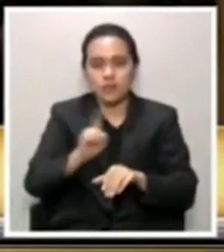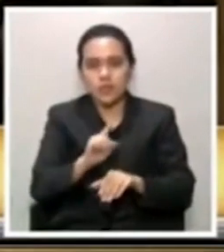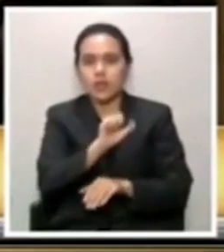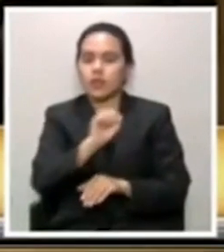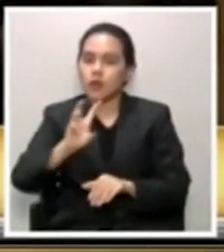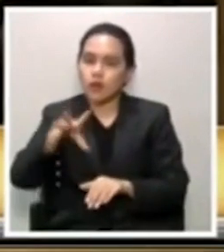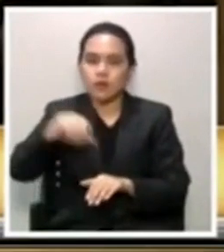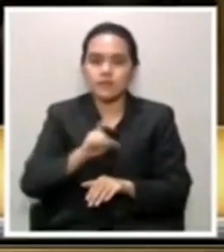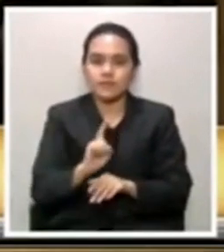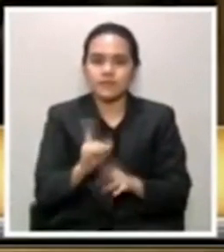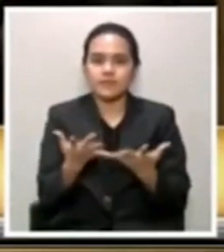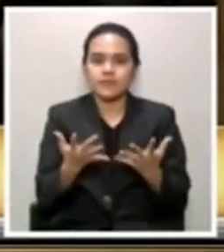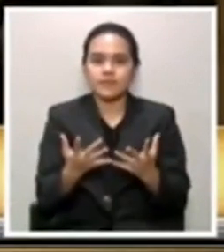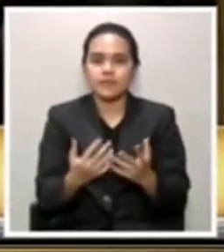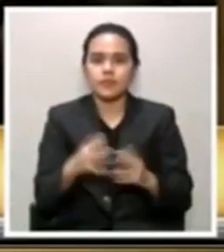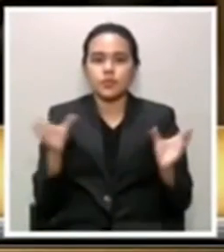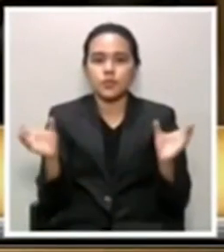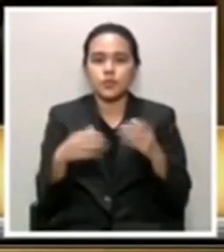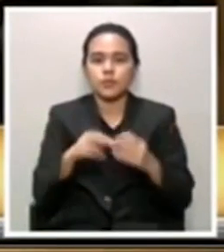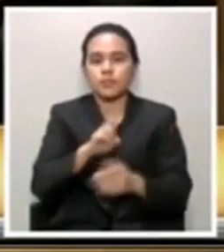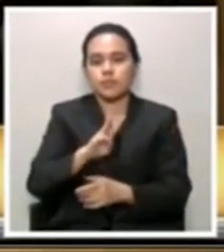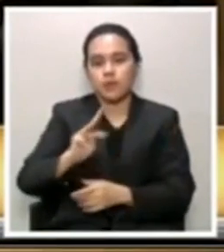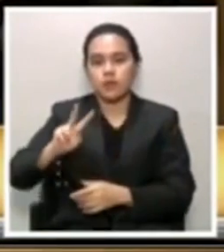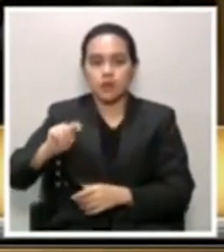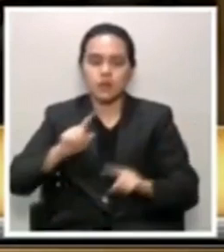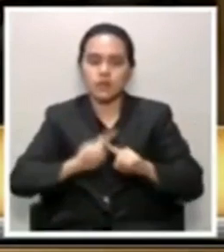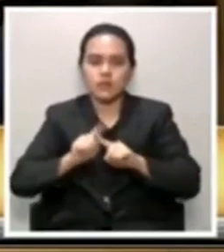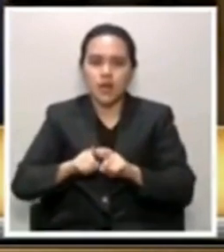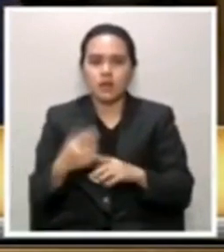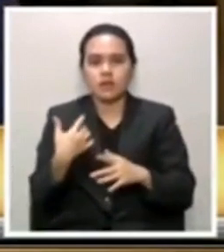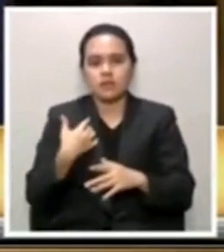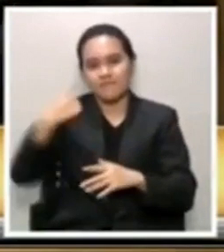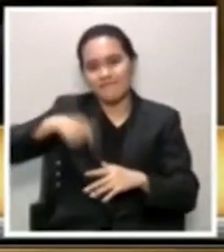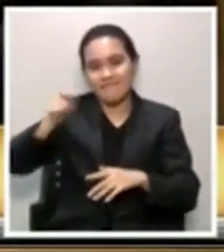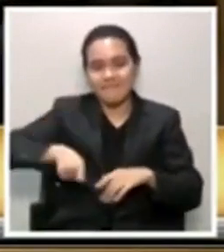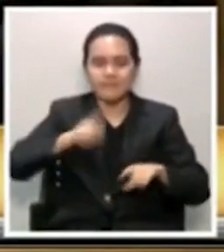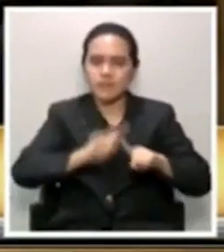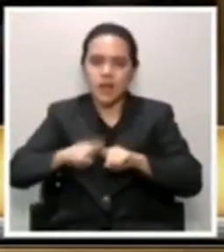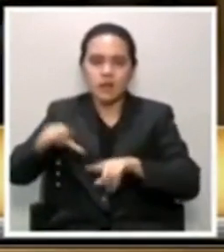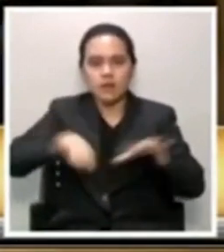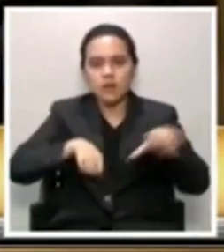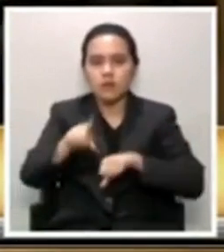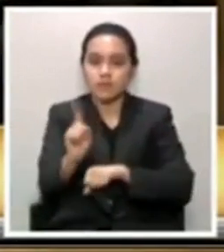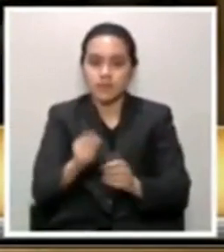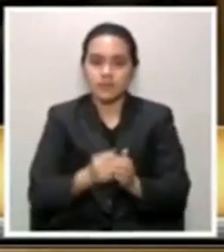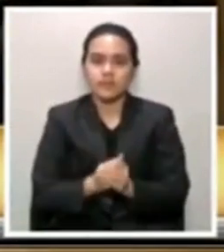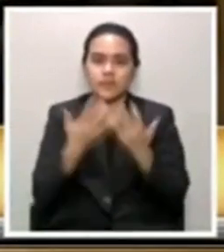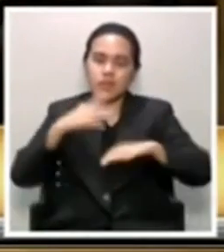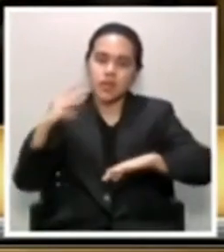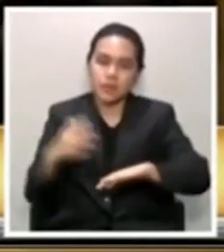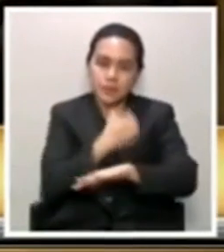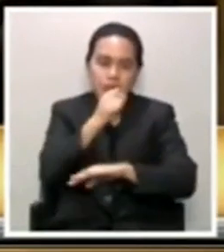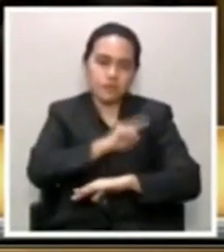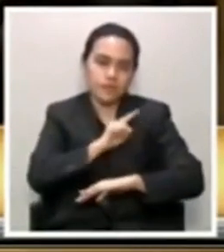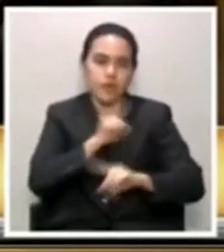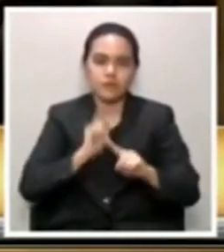ภามีที่มาอย่างไรคณะรัฐมนตรีมาอย่างไรศาลมีกี่ศาลมาอย่างไรนะครับพูดถึงที่มาของมันและก็พูดถึงอำนาจหน้าที่ด้วย